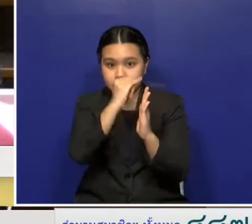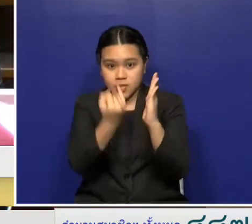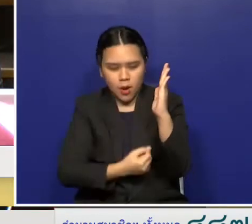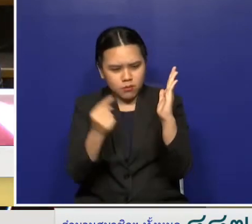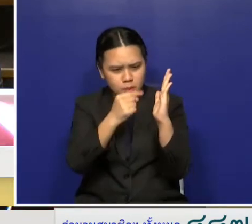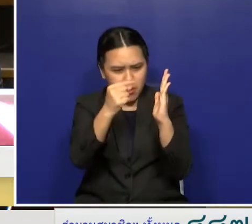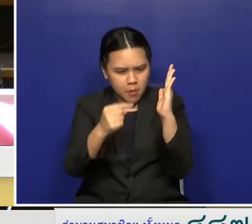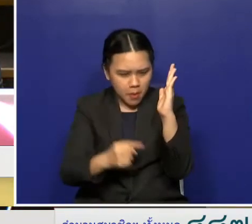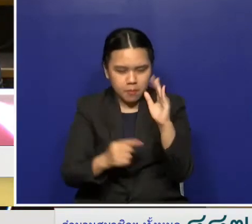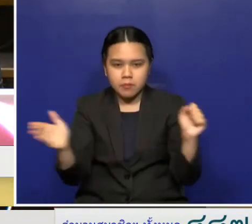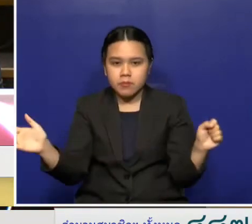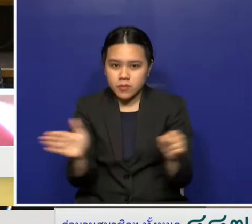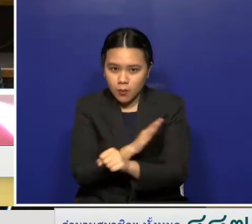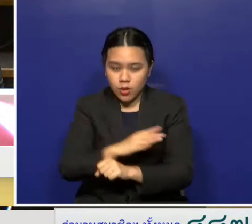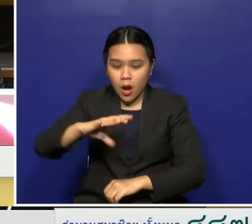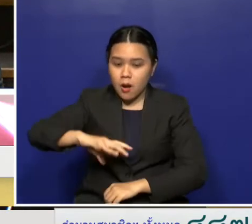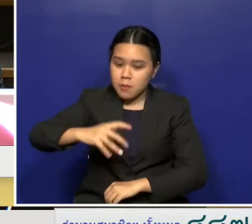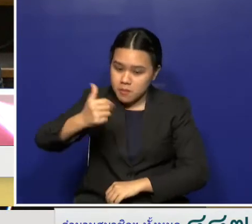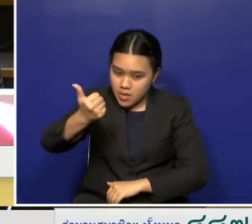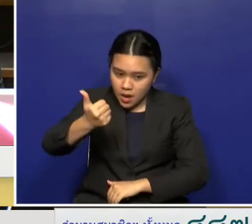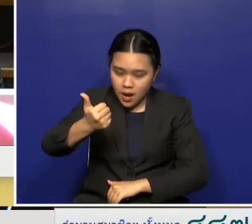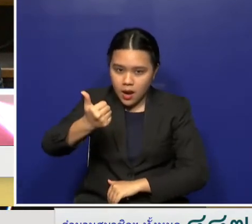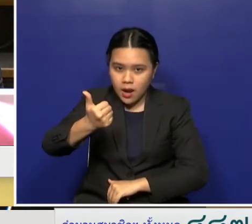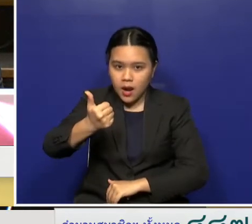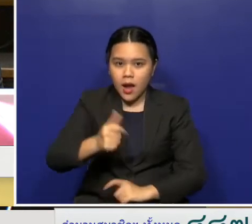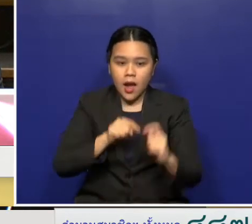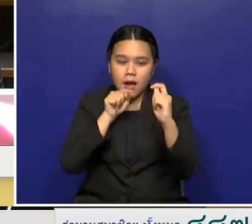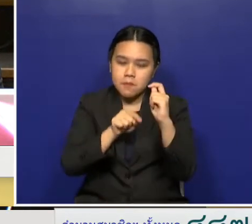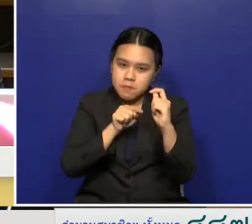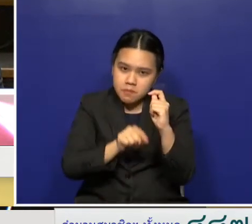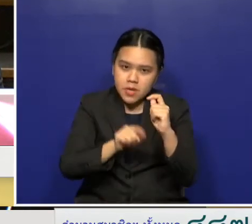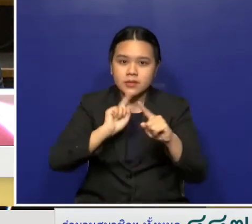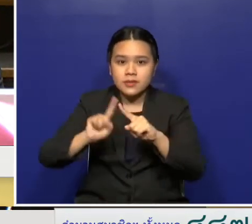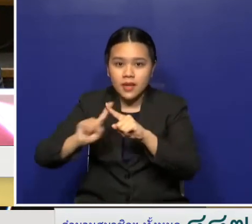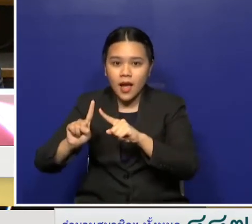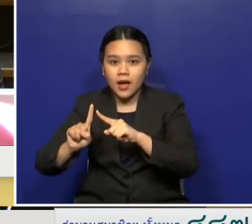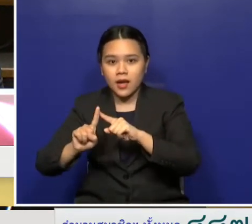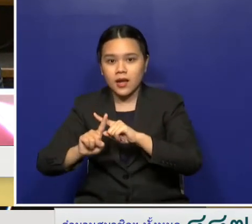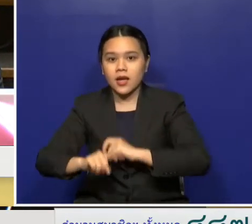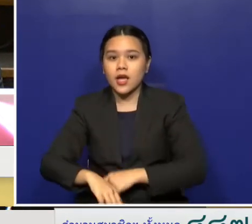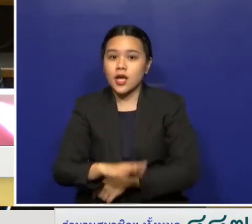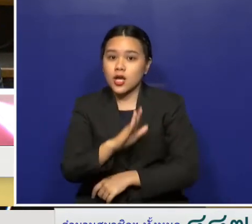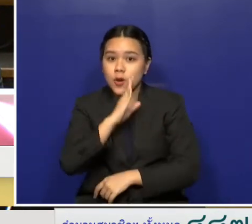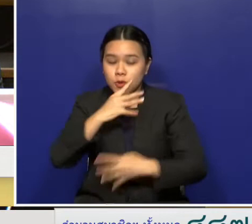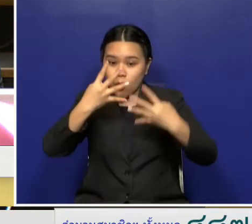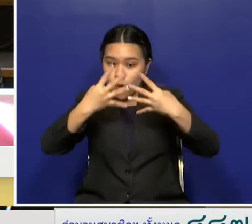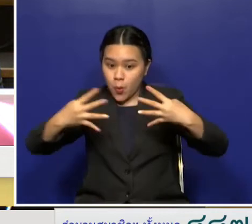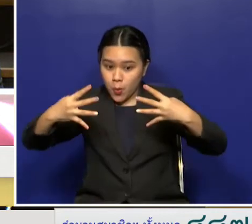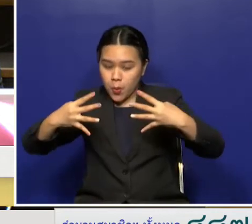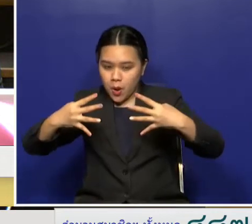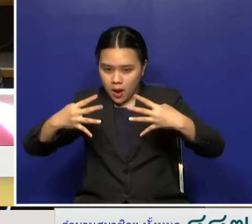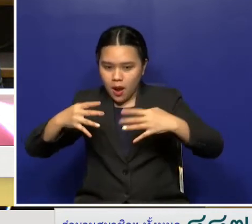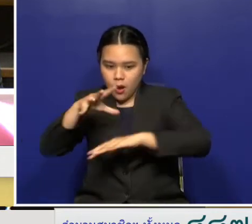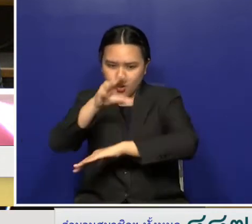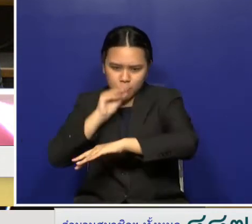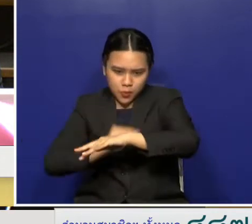ในเมืองก็ดี ในเขตอำเพรก็ดีถ้าสามารถเอาสายไฟลงใต้ดนได้ผมคิดว่า